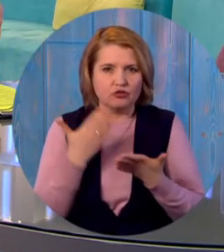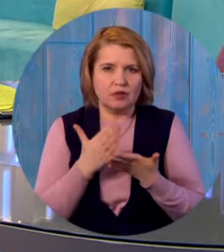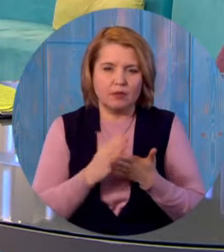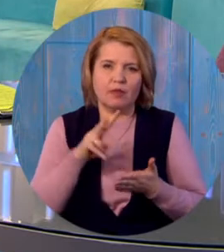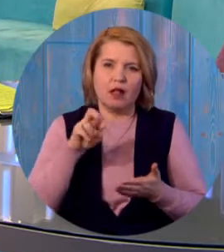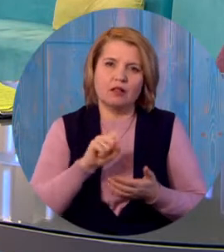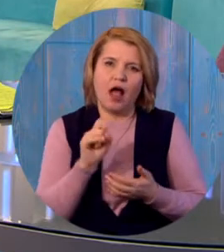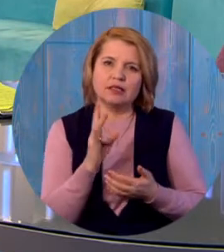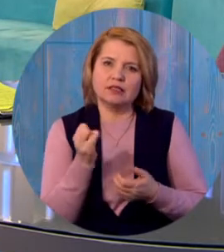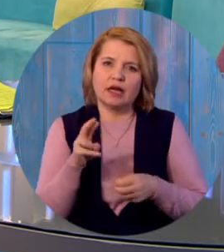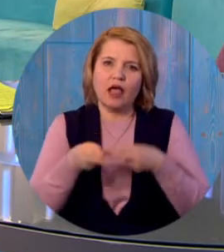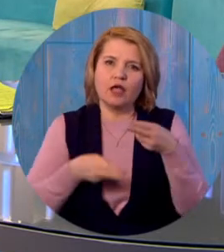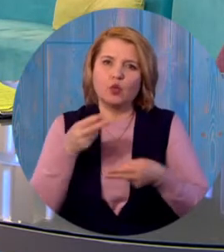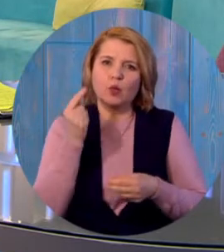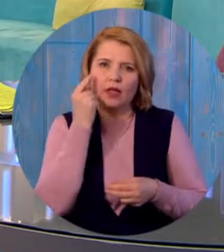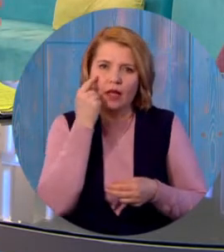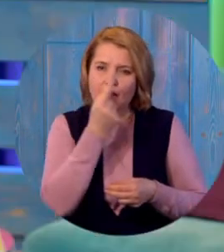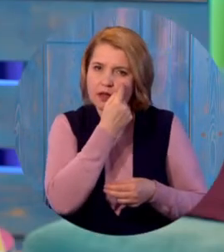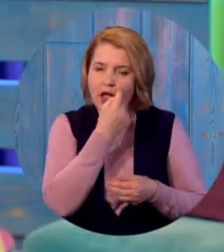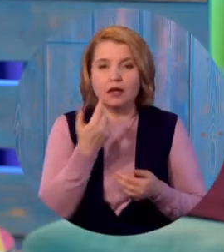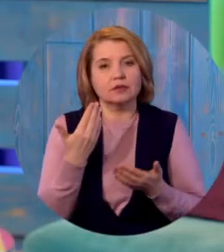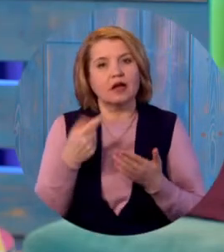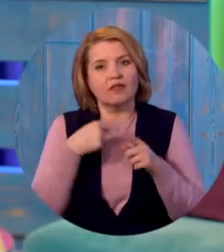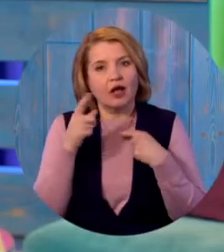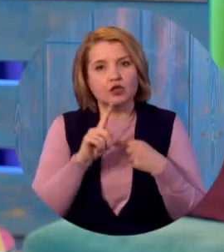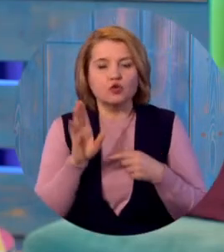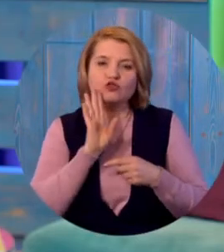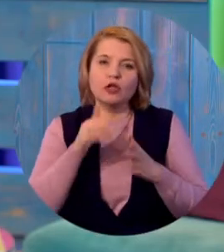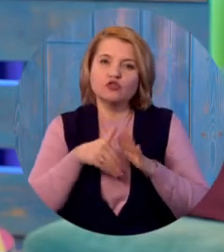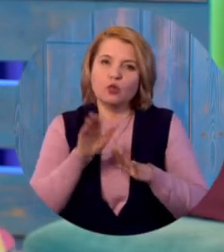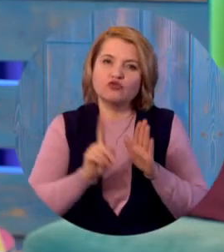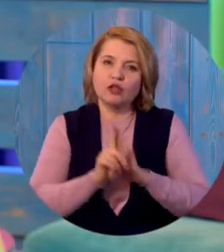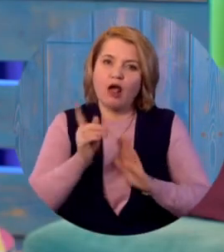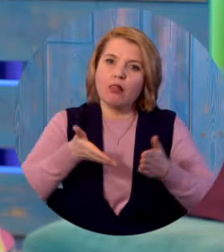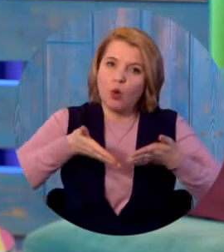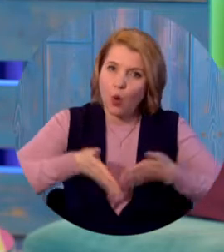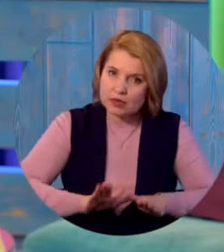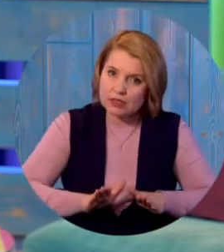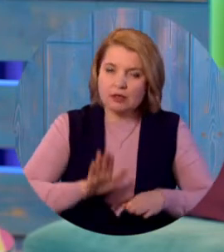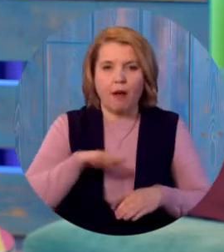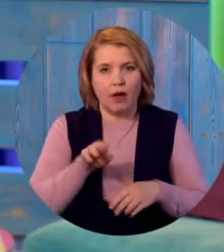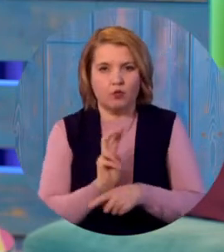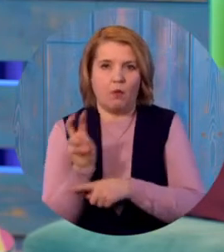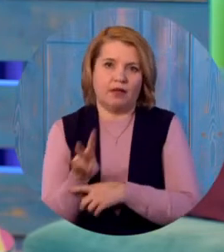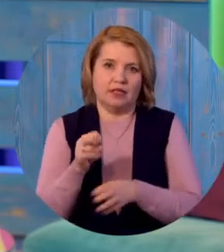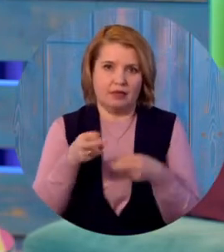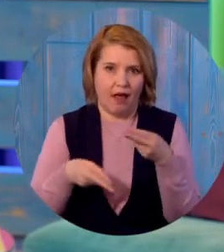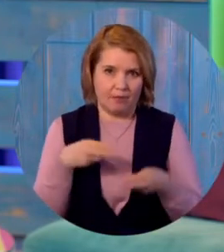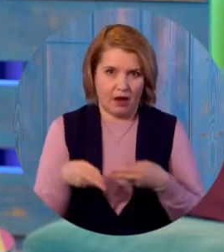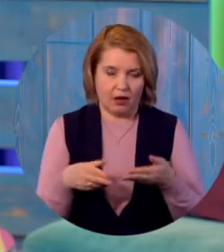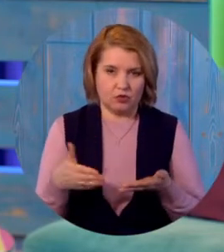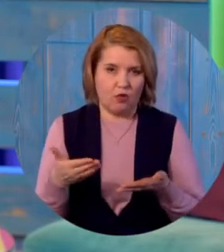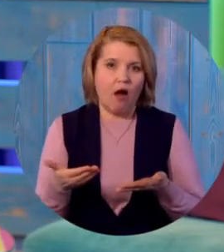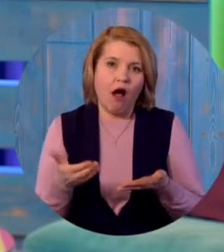глаза, что женщине вначале лучше родить, а потом уже прийти на операцию, нежели чем не рожавшую женщину, допустим, взять на операцию,